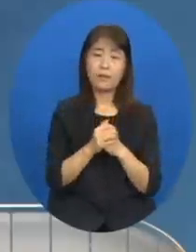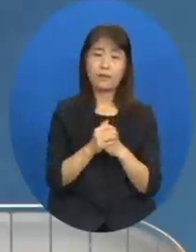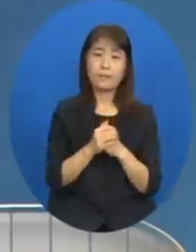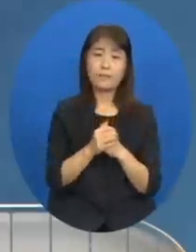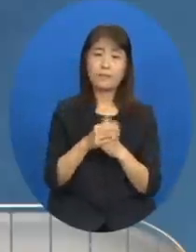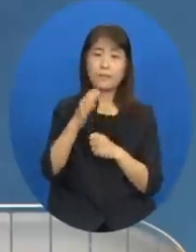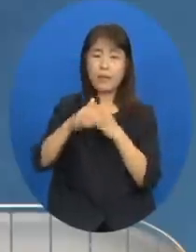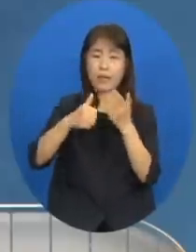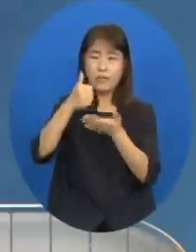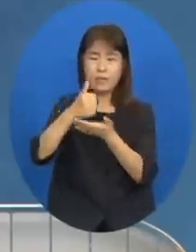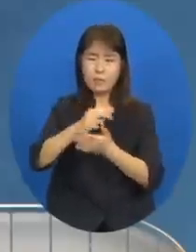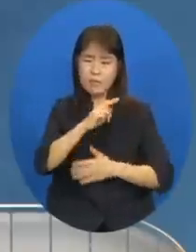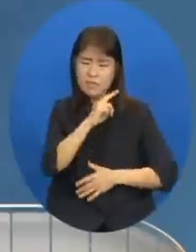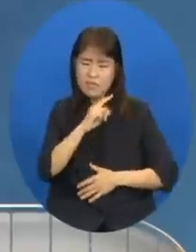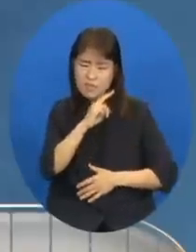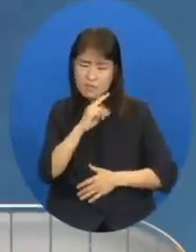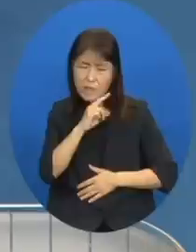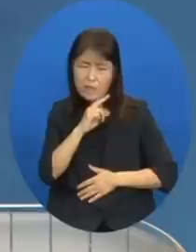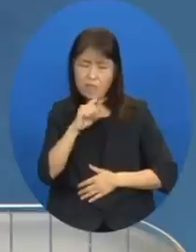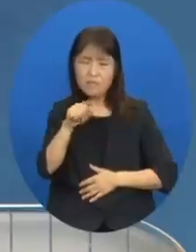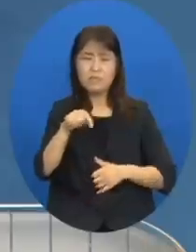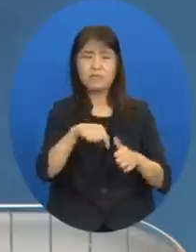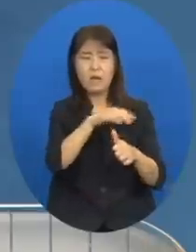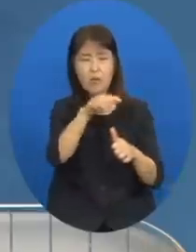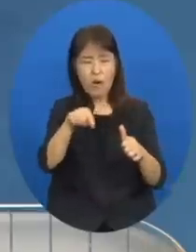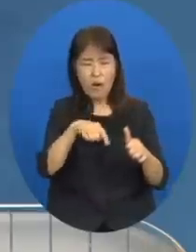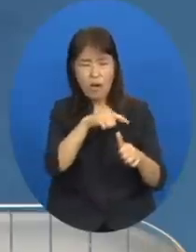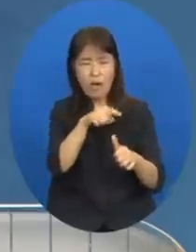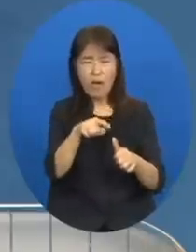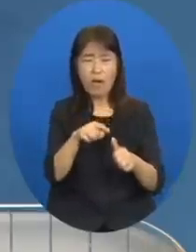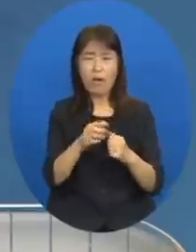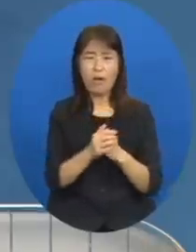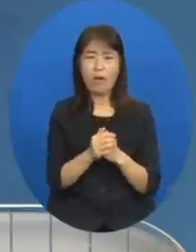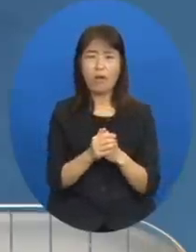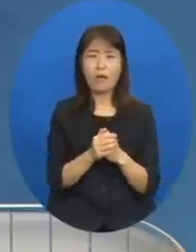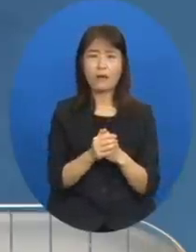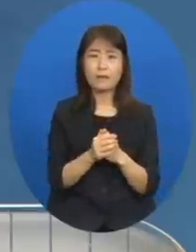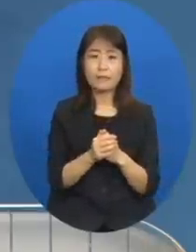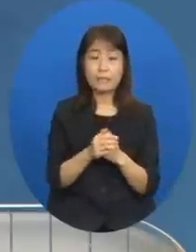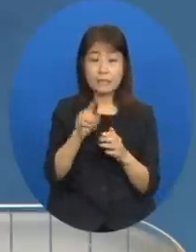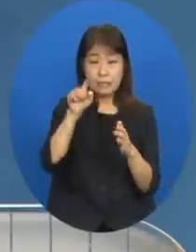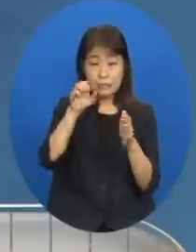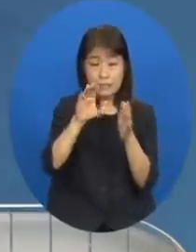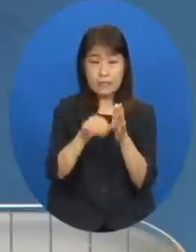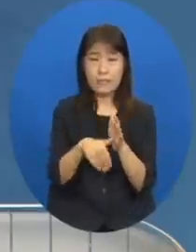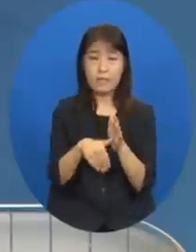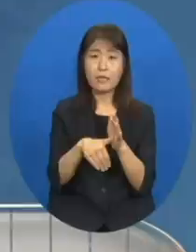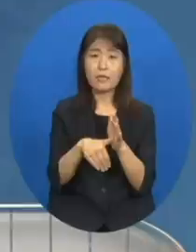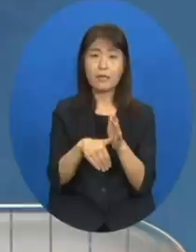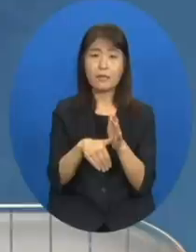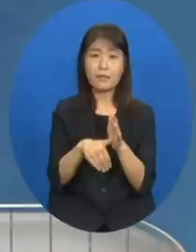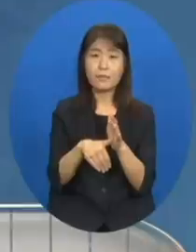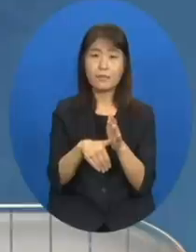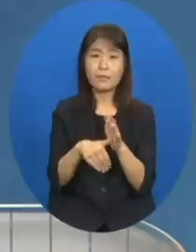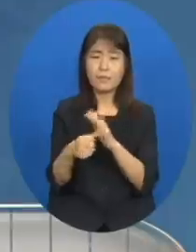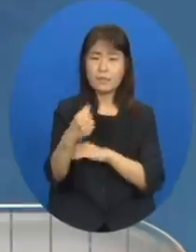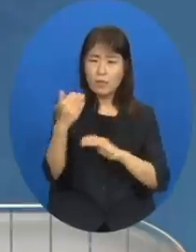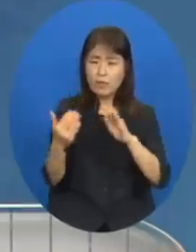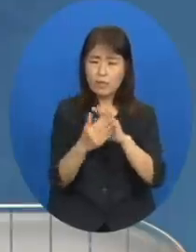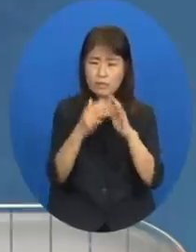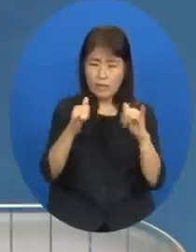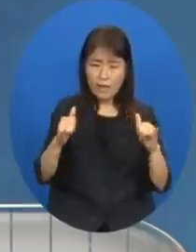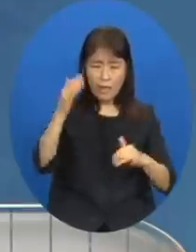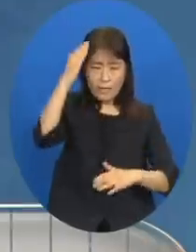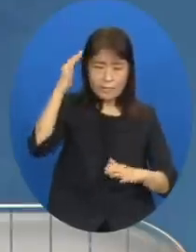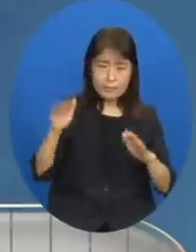하나님을 의심할 수밖에 없는 그런 순간들 그때에 우리에게는 전능자의 그늘을 떠날